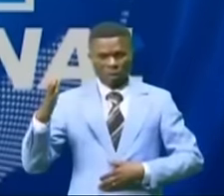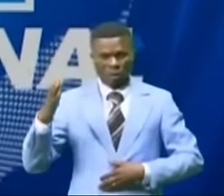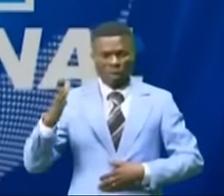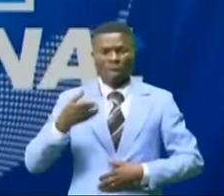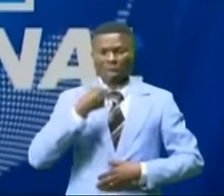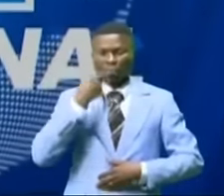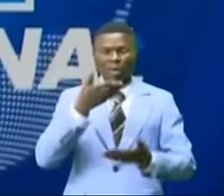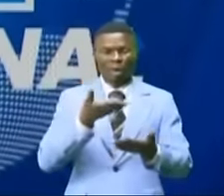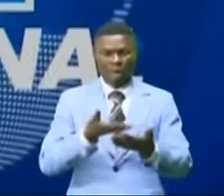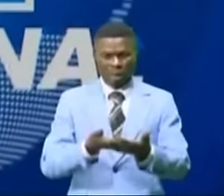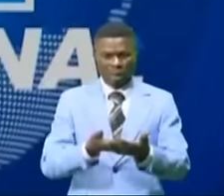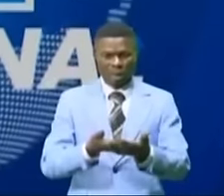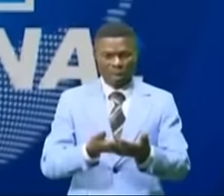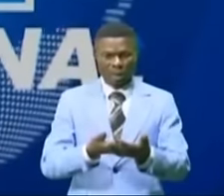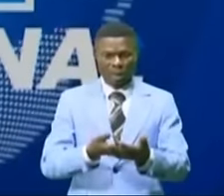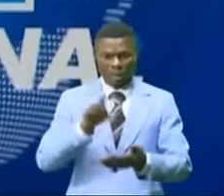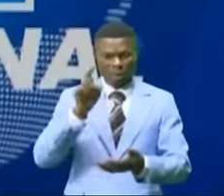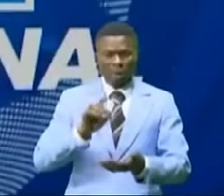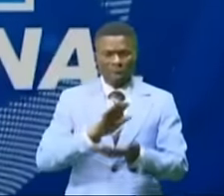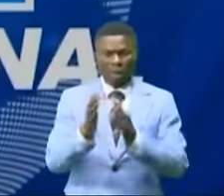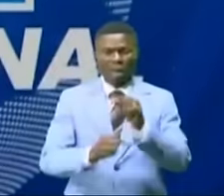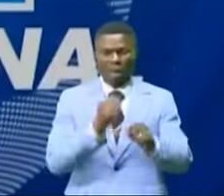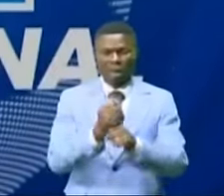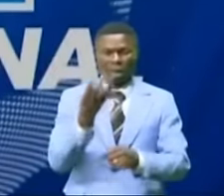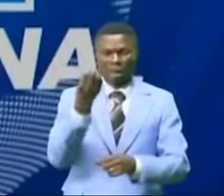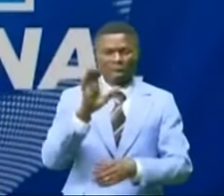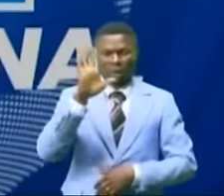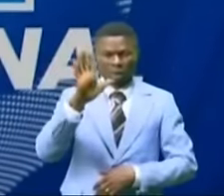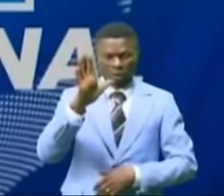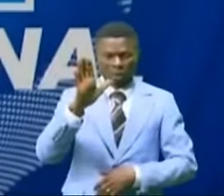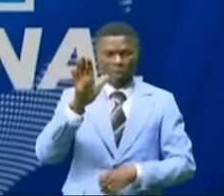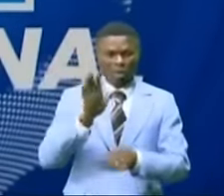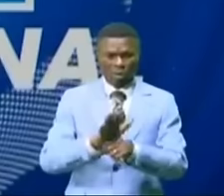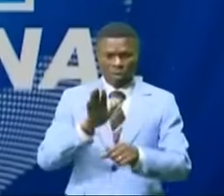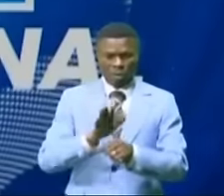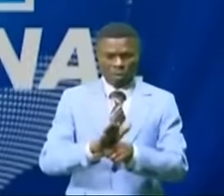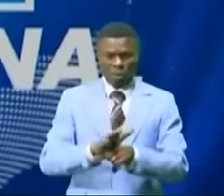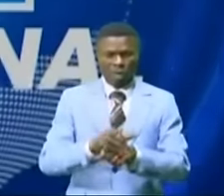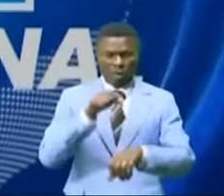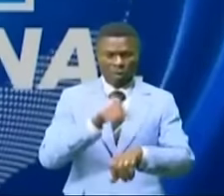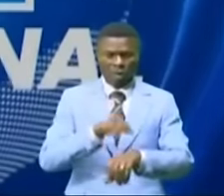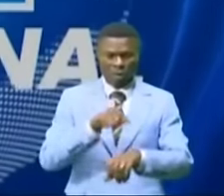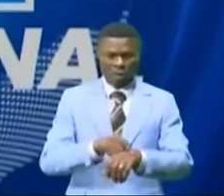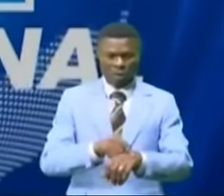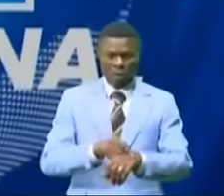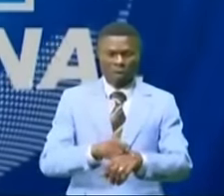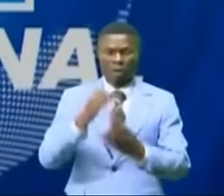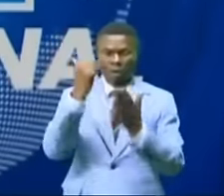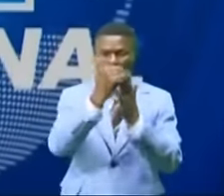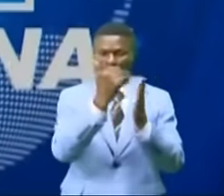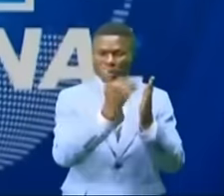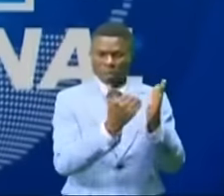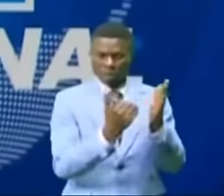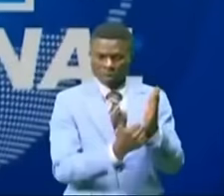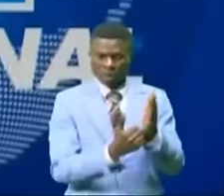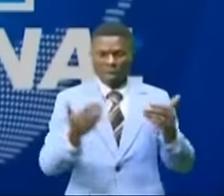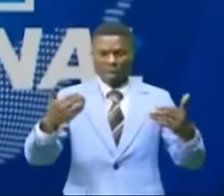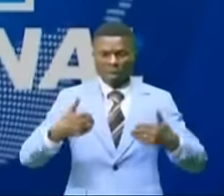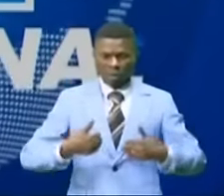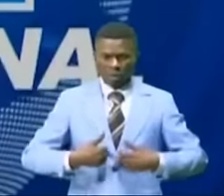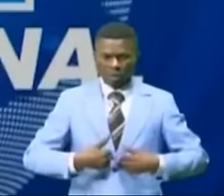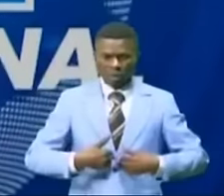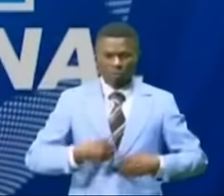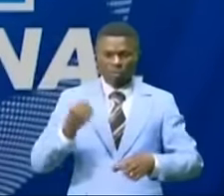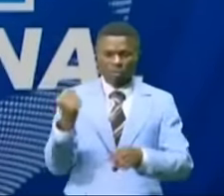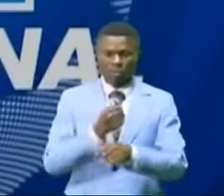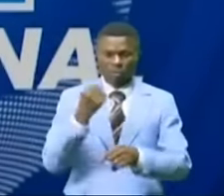évoqué était être âgé de 45 ans au maximum à la date du recensement, avoir